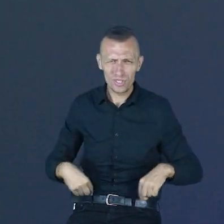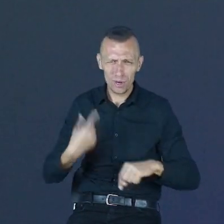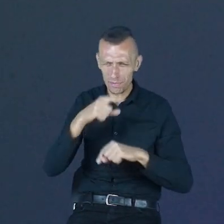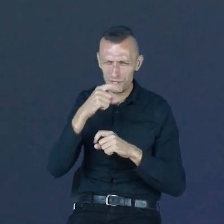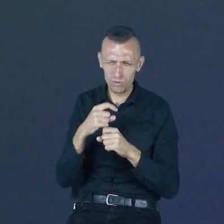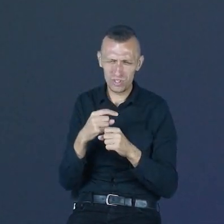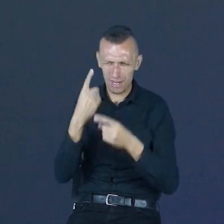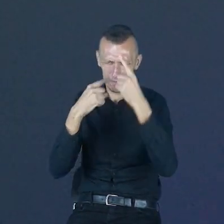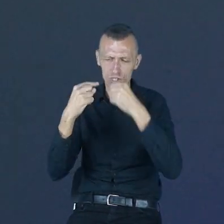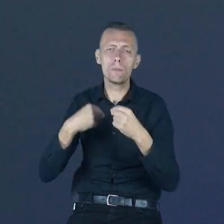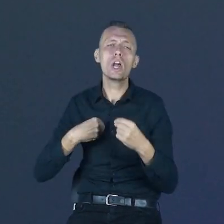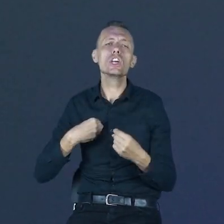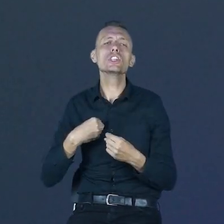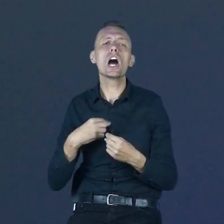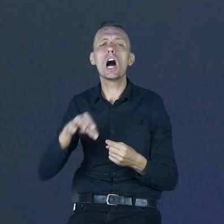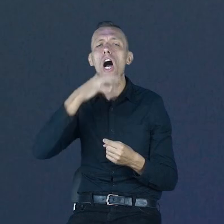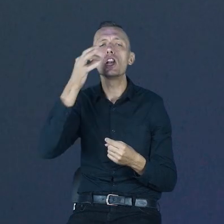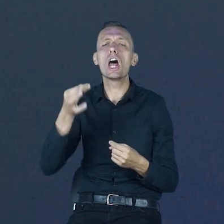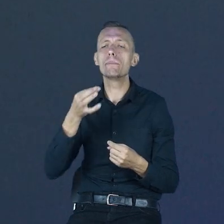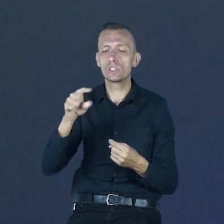to nie jest Boże serce.